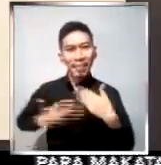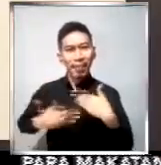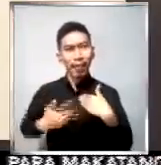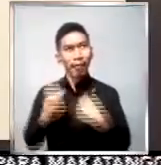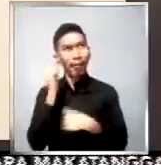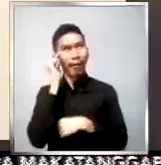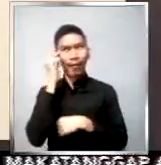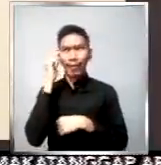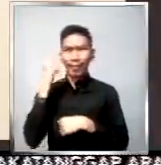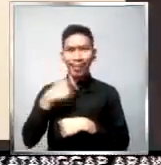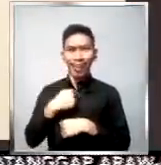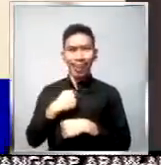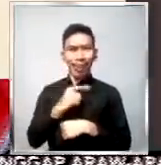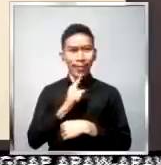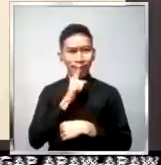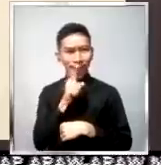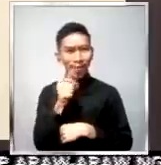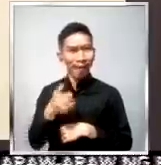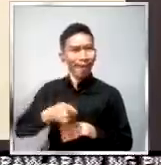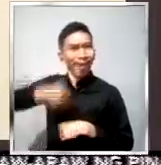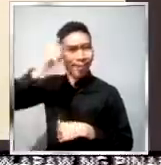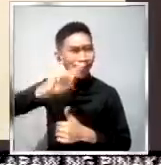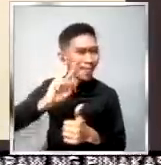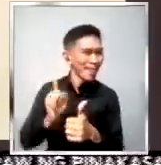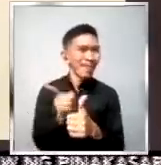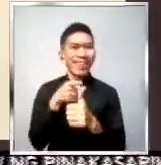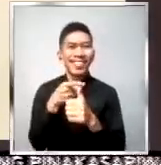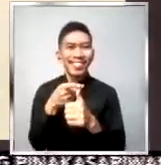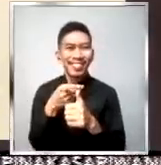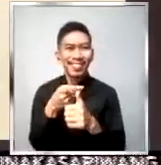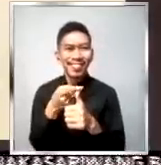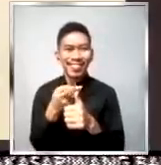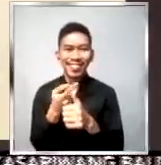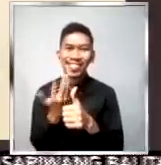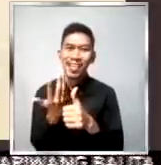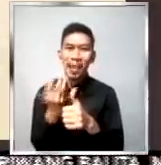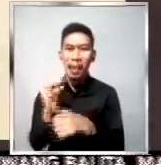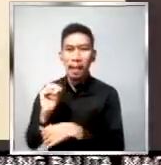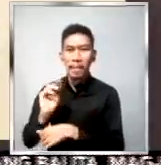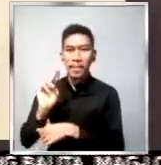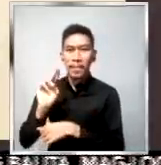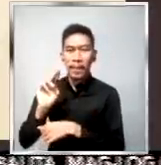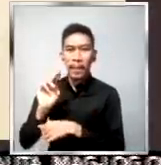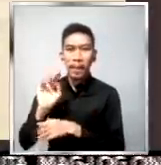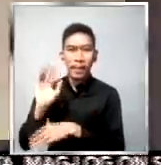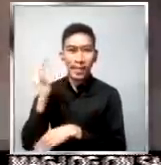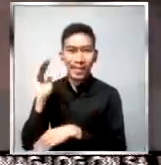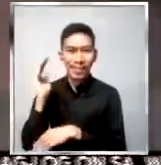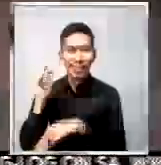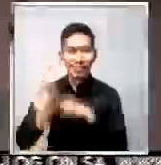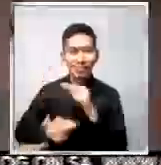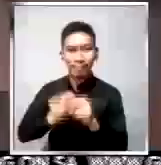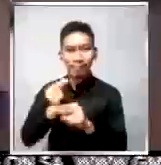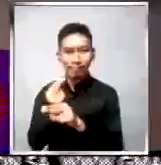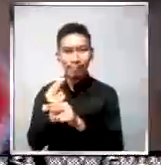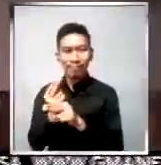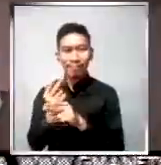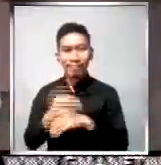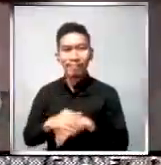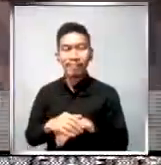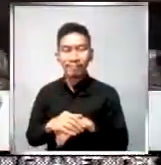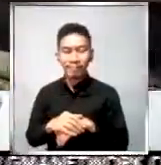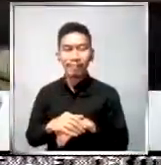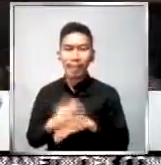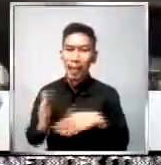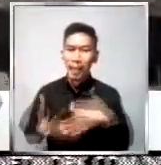Universe Philippines, yung kauna-unahan sa solo franchise na ito. And masayang-masaya lang talaga. Hindi agad